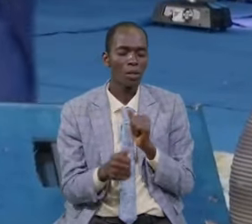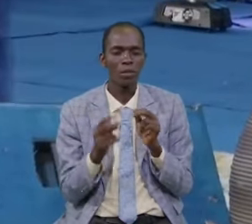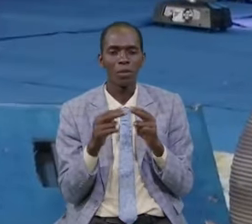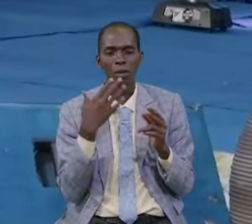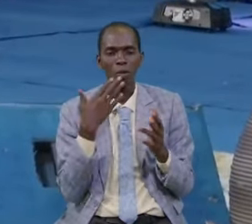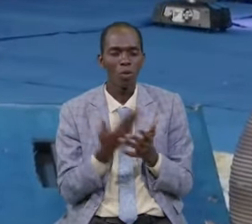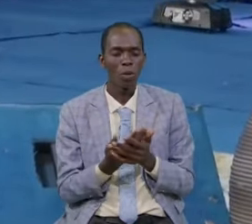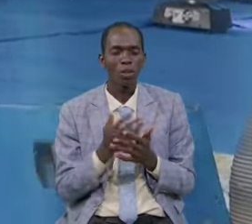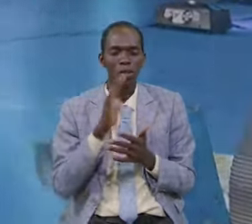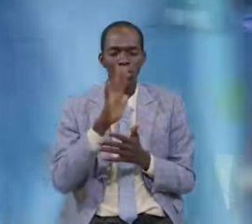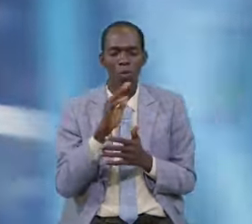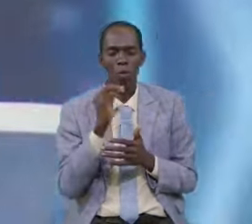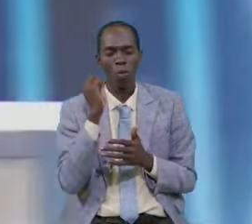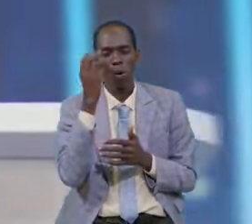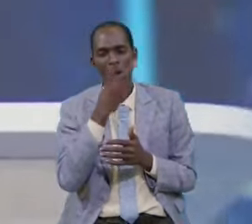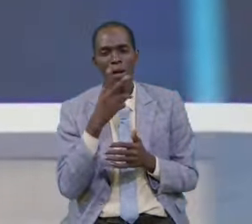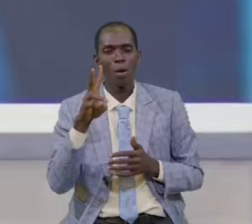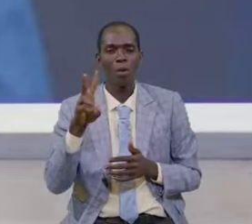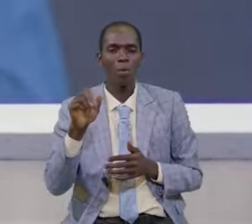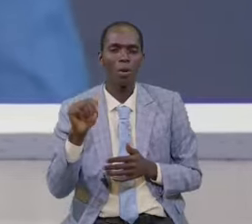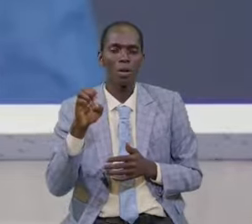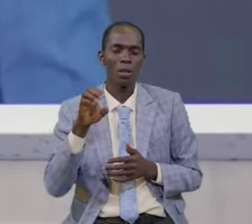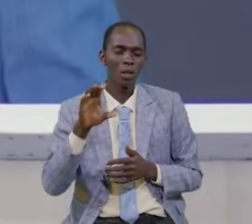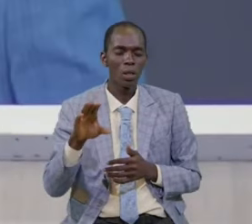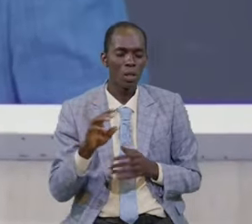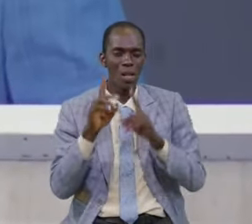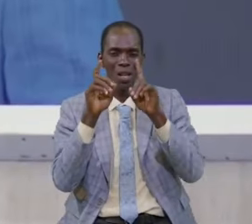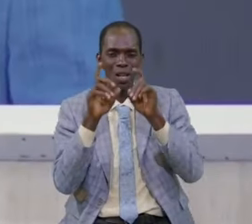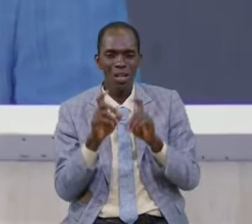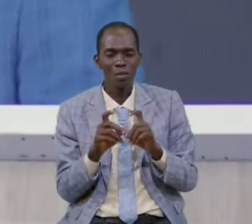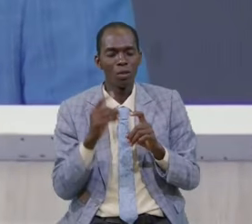après avoir passé le bac, le mois suivant, tu es en vacances.